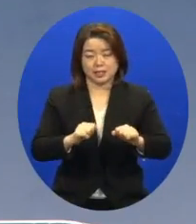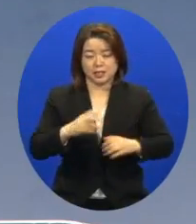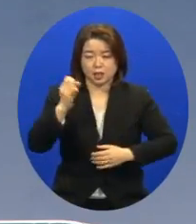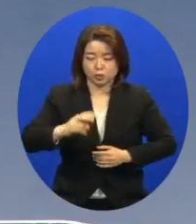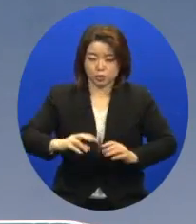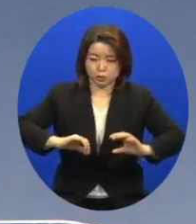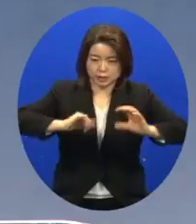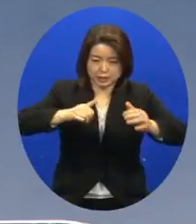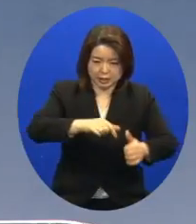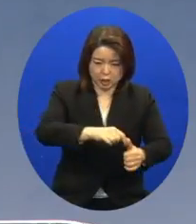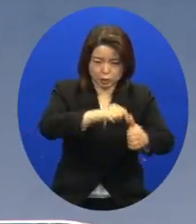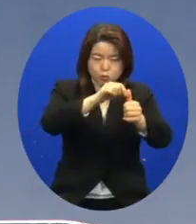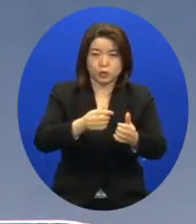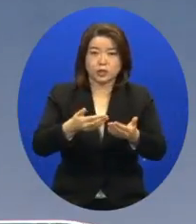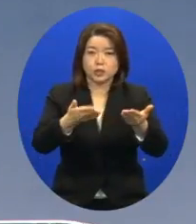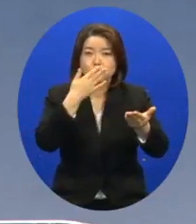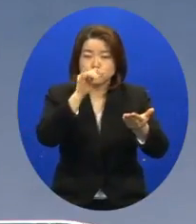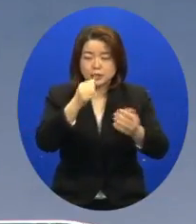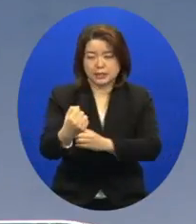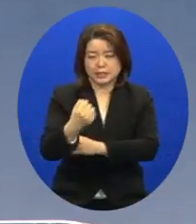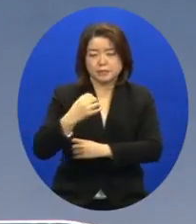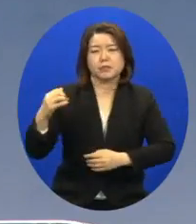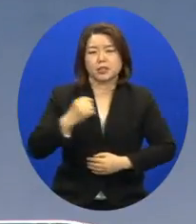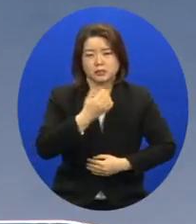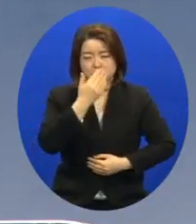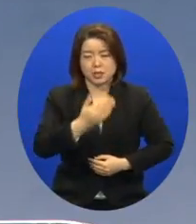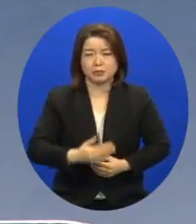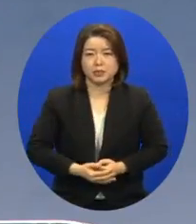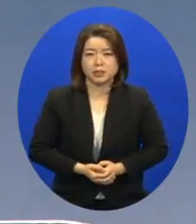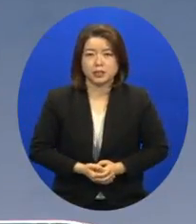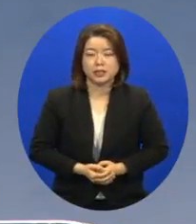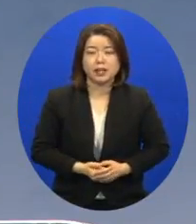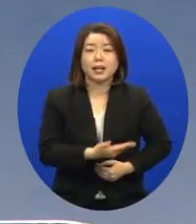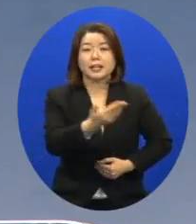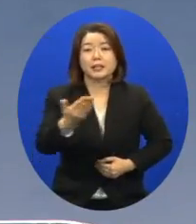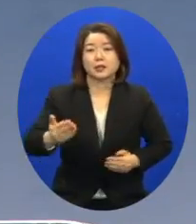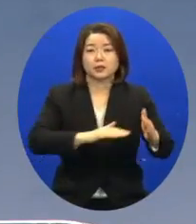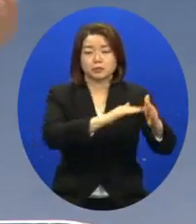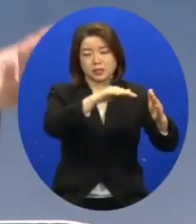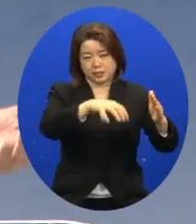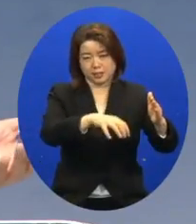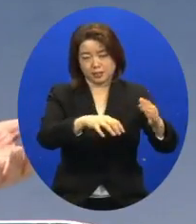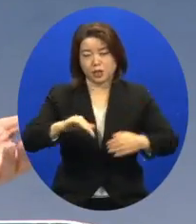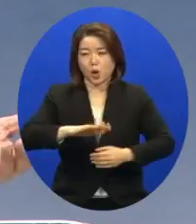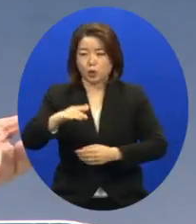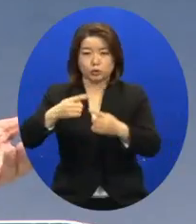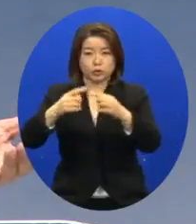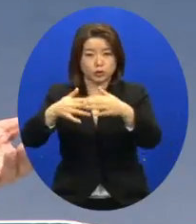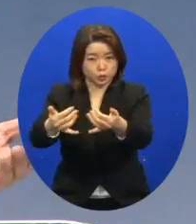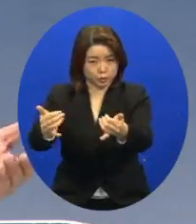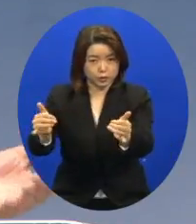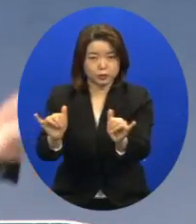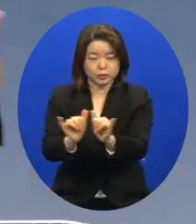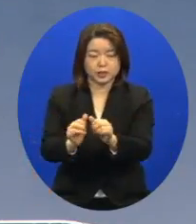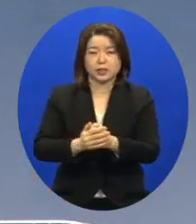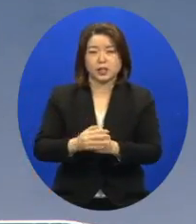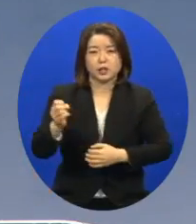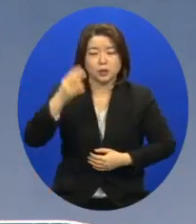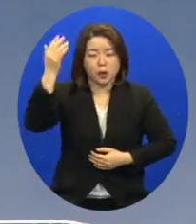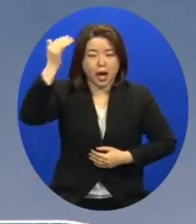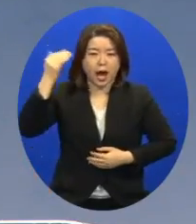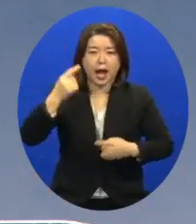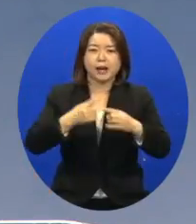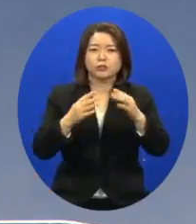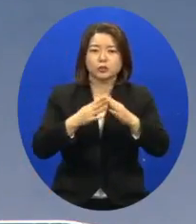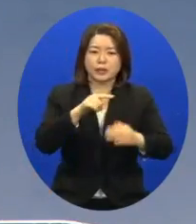건져낼 수 있는 힘을 얻게 됩니다 여러분의 가정 우리의 교회 공동체 한국교회와